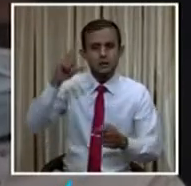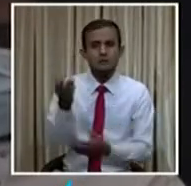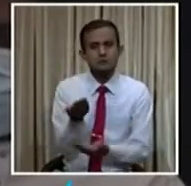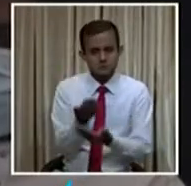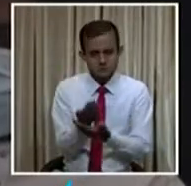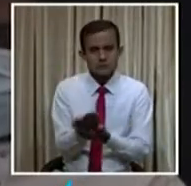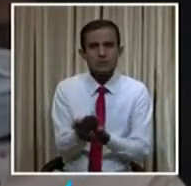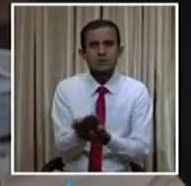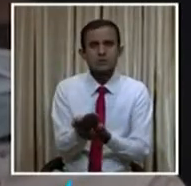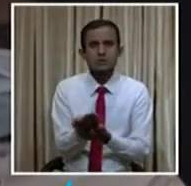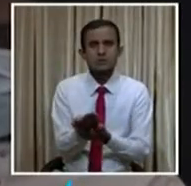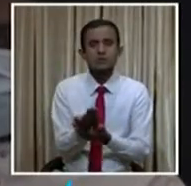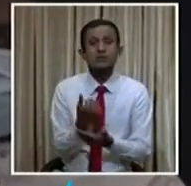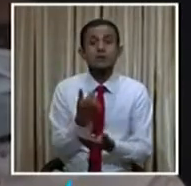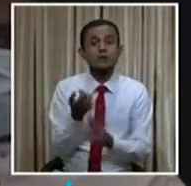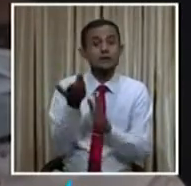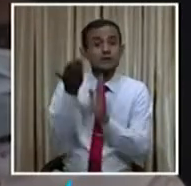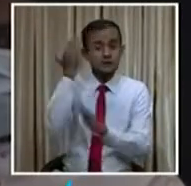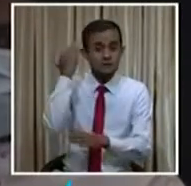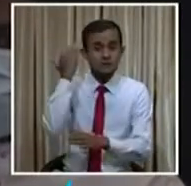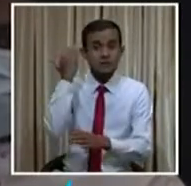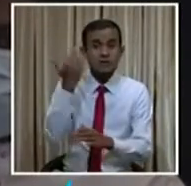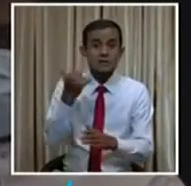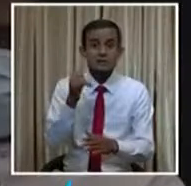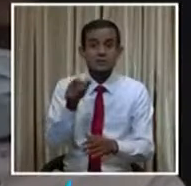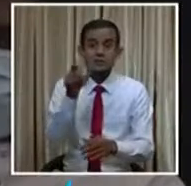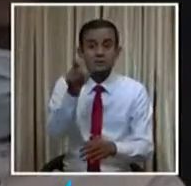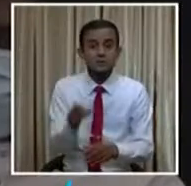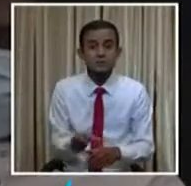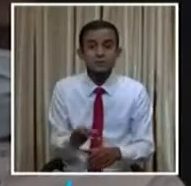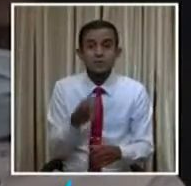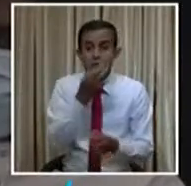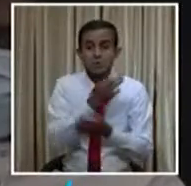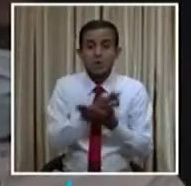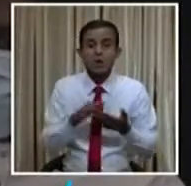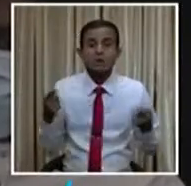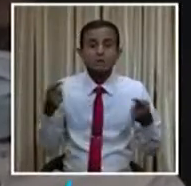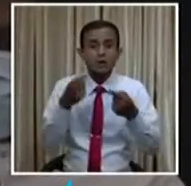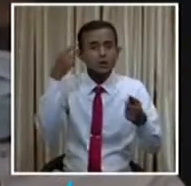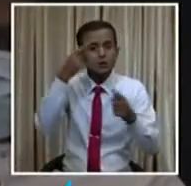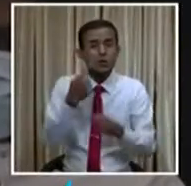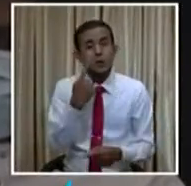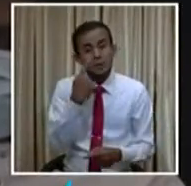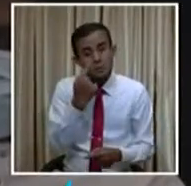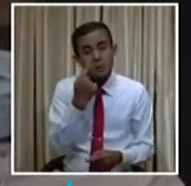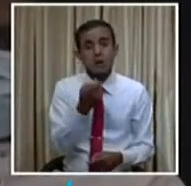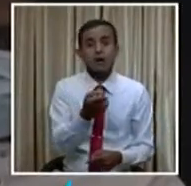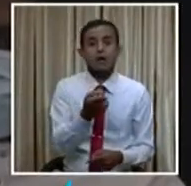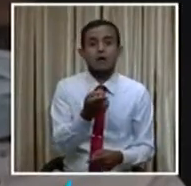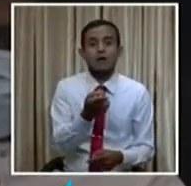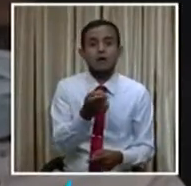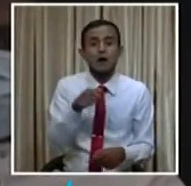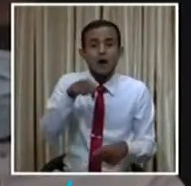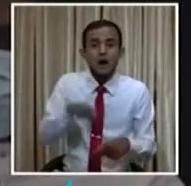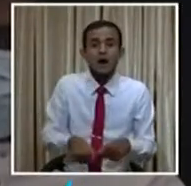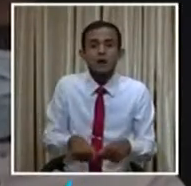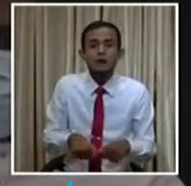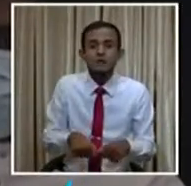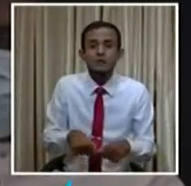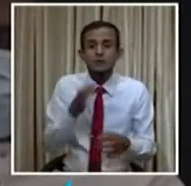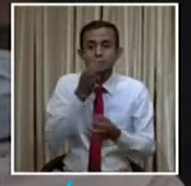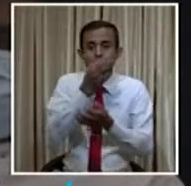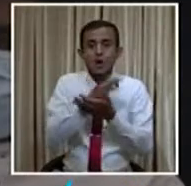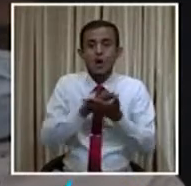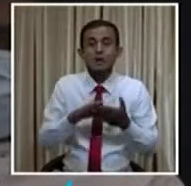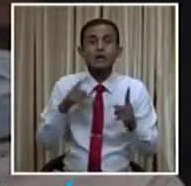ඕන එදා සමහරු හම්බන්තොට වරායගෙන ඇඬුවා අද